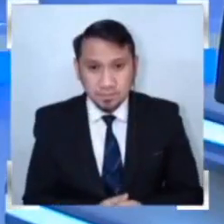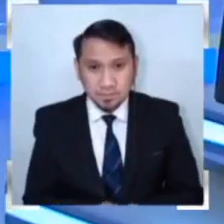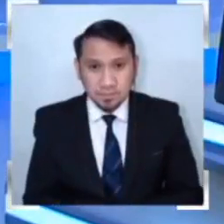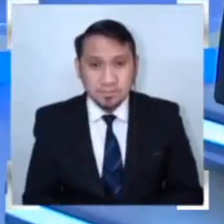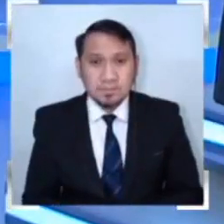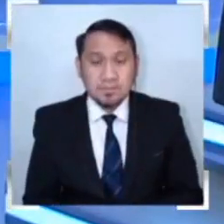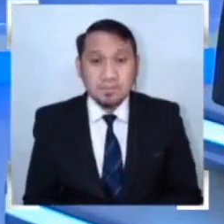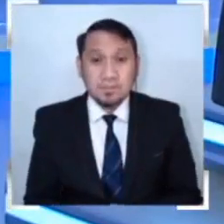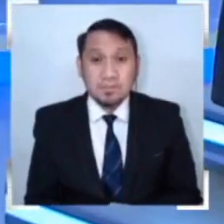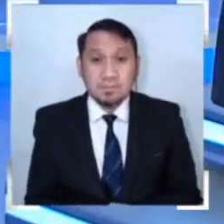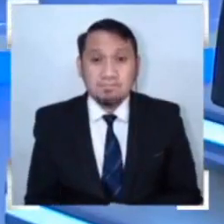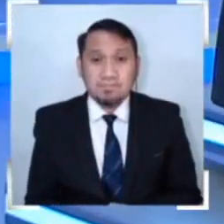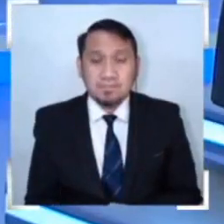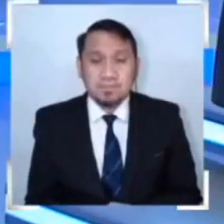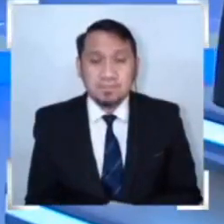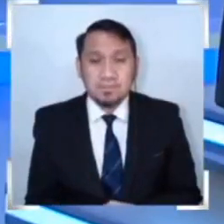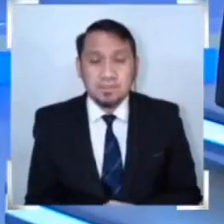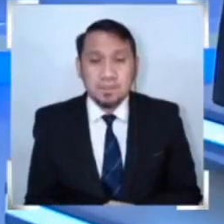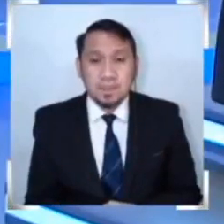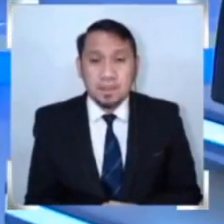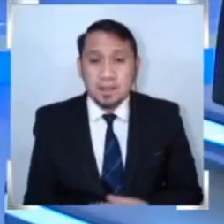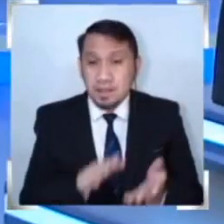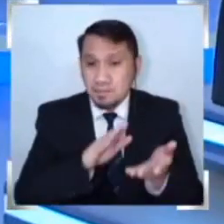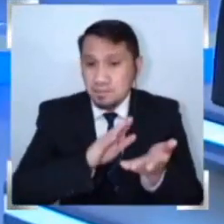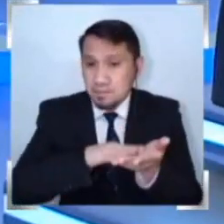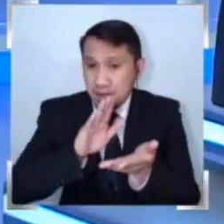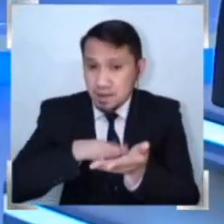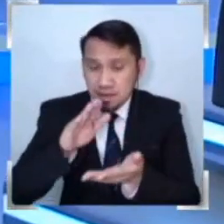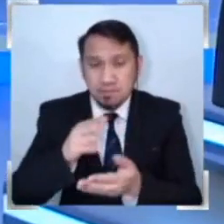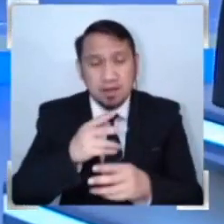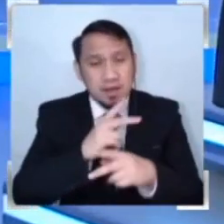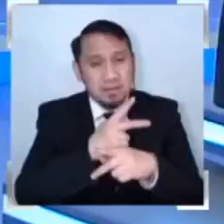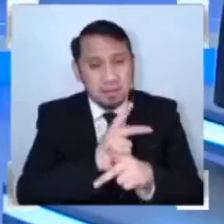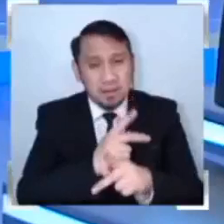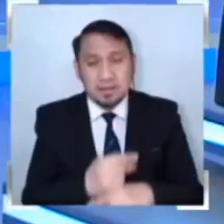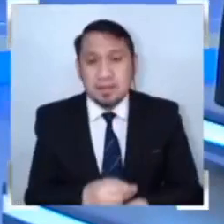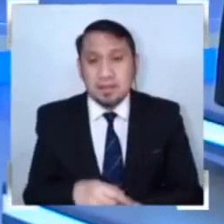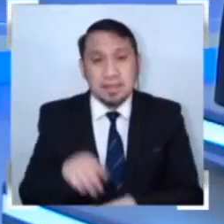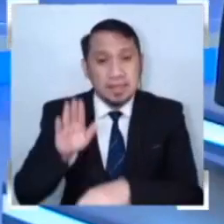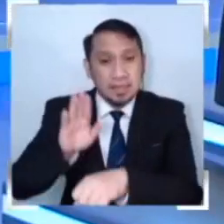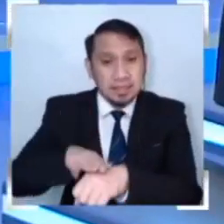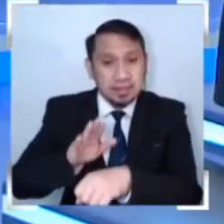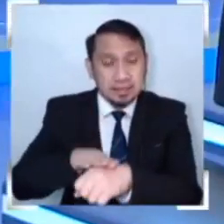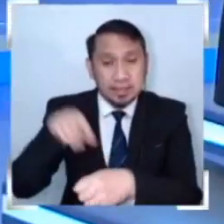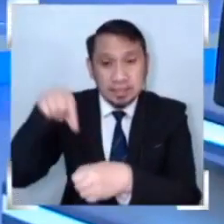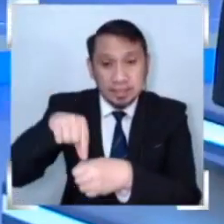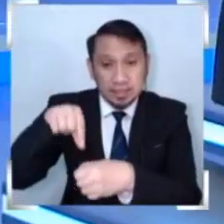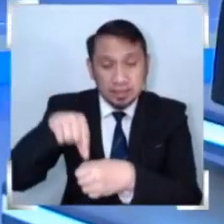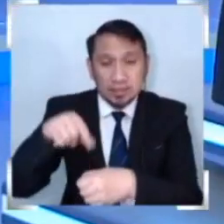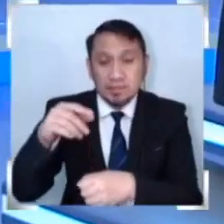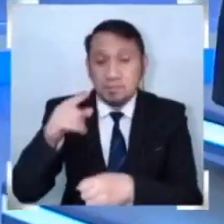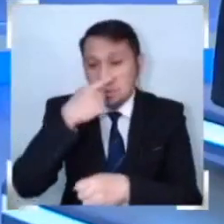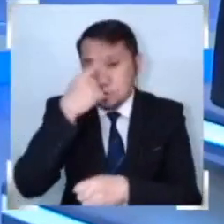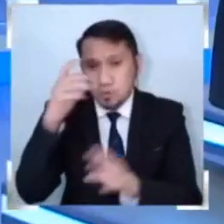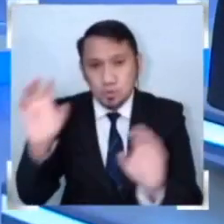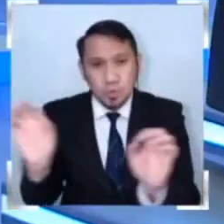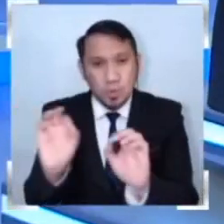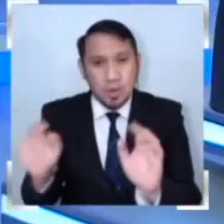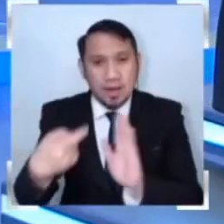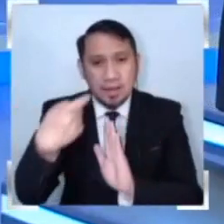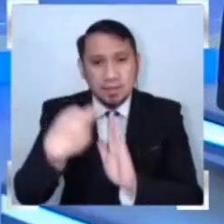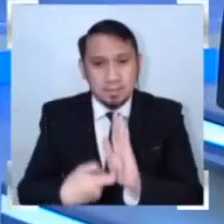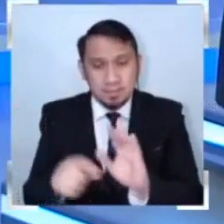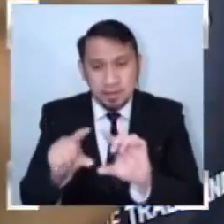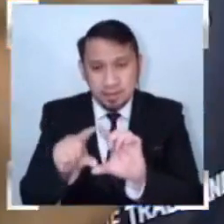Sa gitna ng mga nagtataas ang presyo ng mga bilihin, nasita ang isang supermarket dahil walang price tag ang ilang tinda. Saksi, si